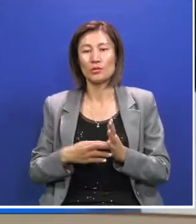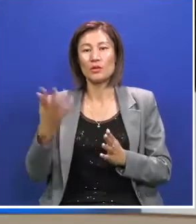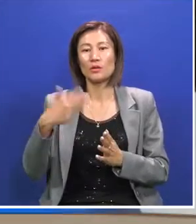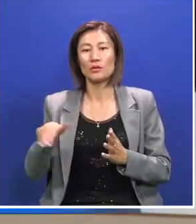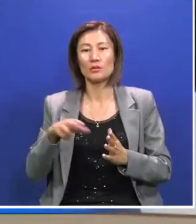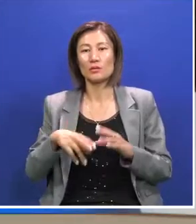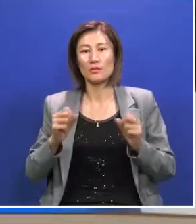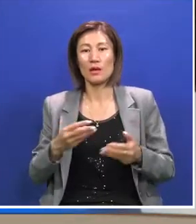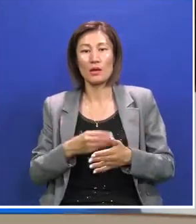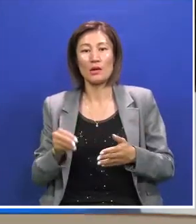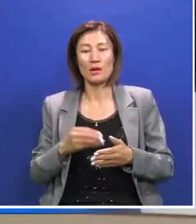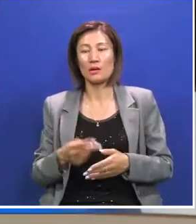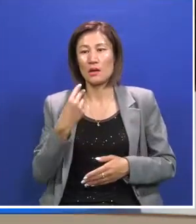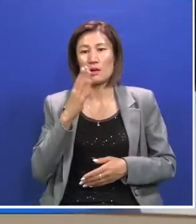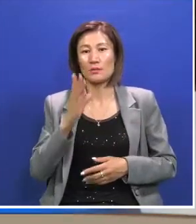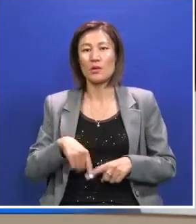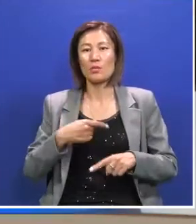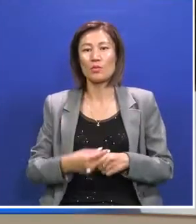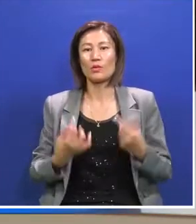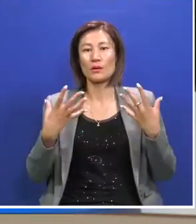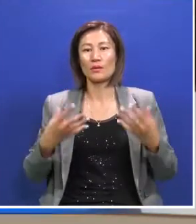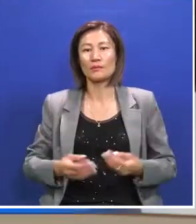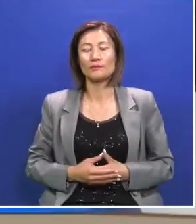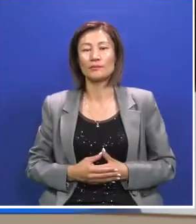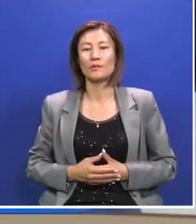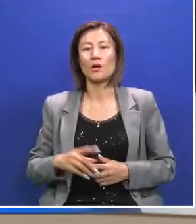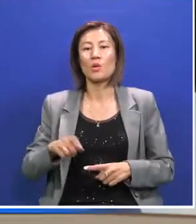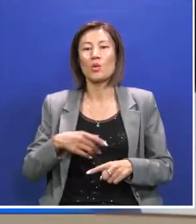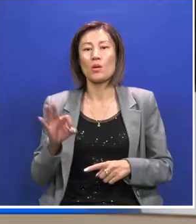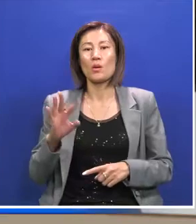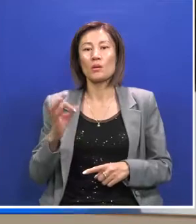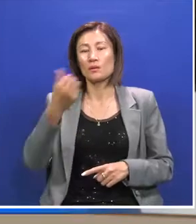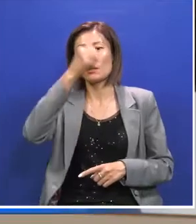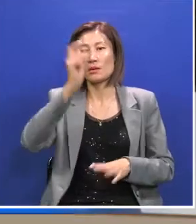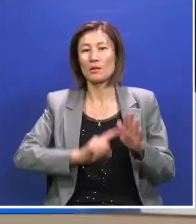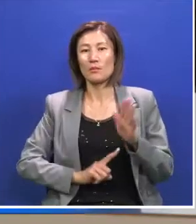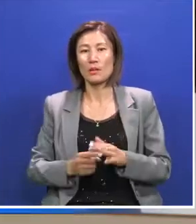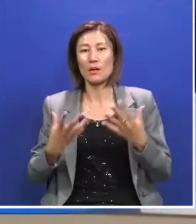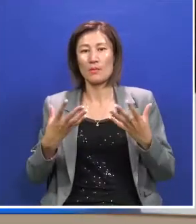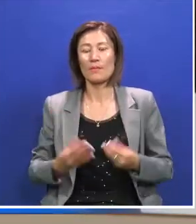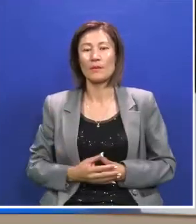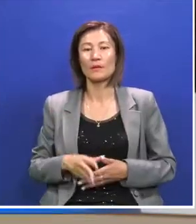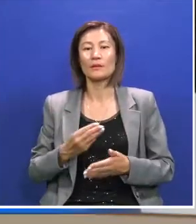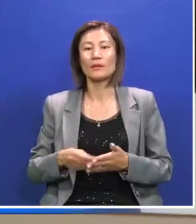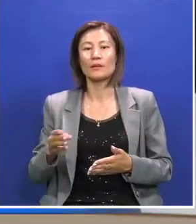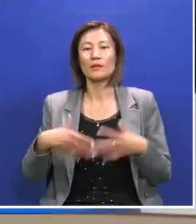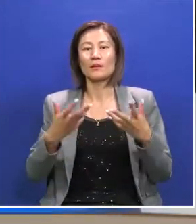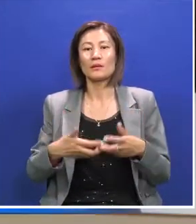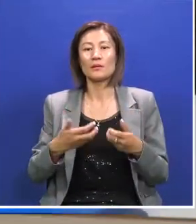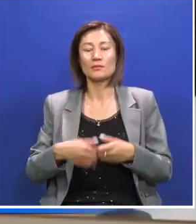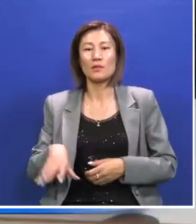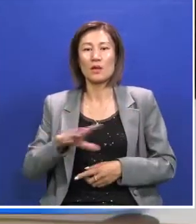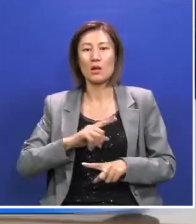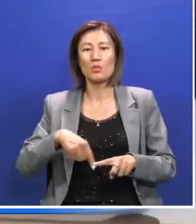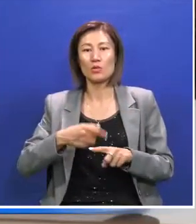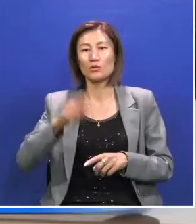1,458,000 теңге қаржы қаралды. Бұл қаржы осы қазан айынан бастап отырғызылады, қаржысы қаралып есептелінді бұл